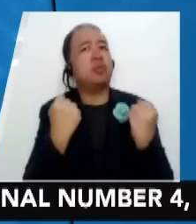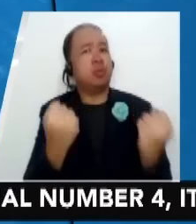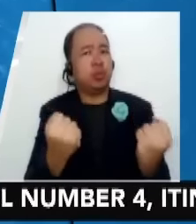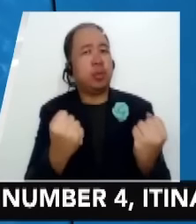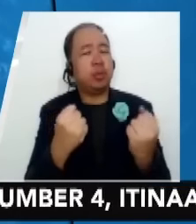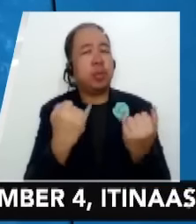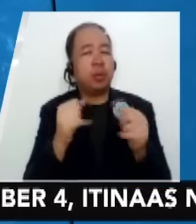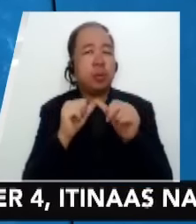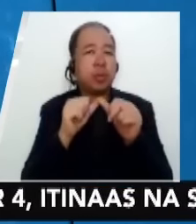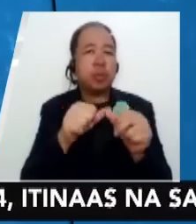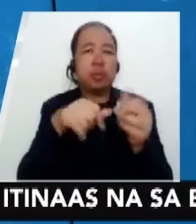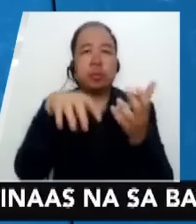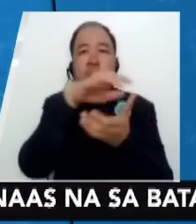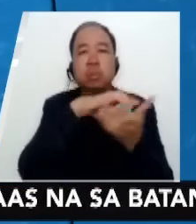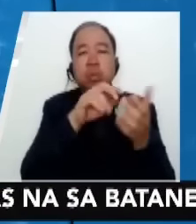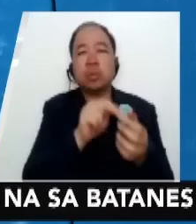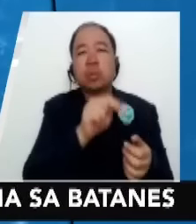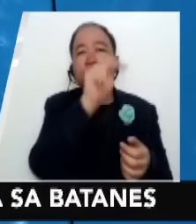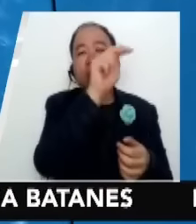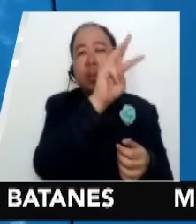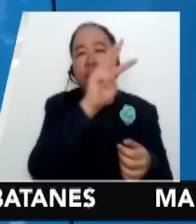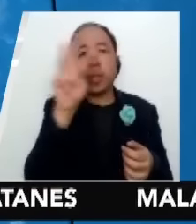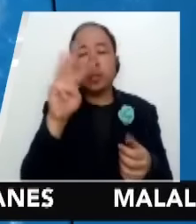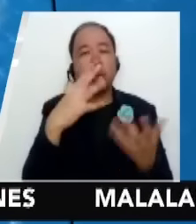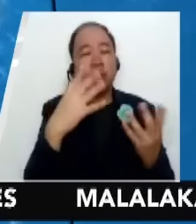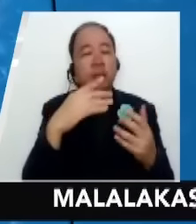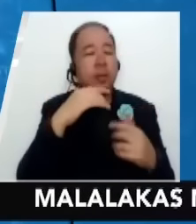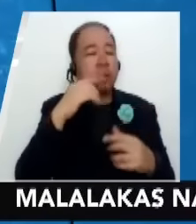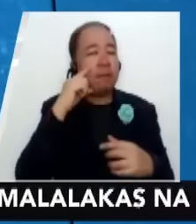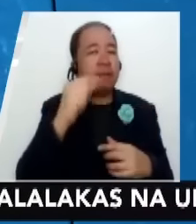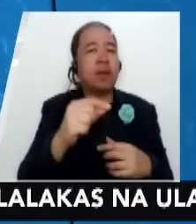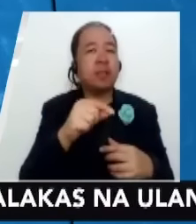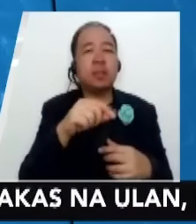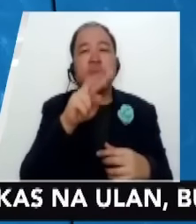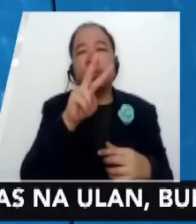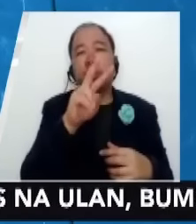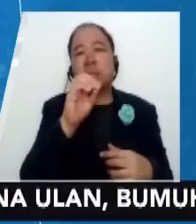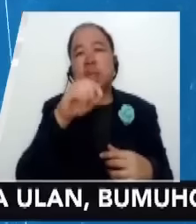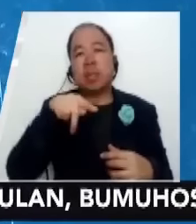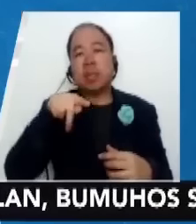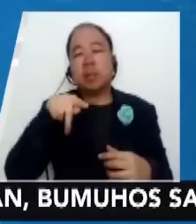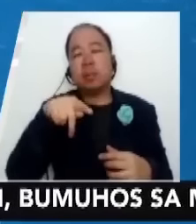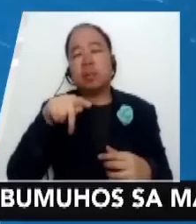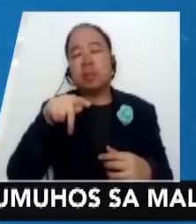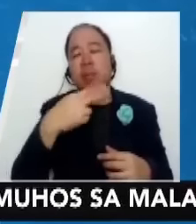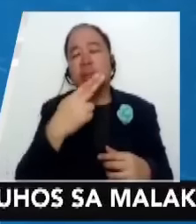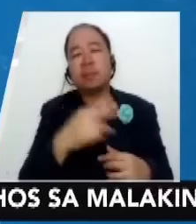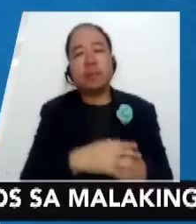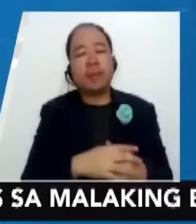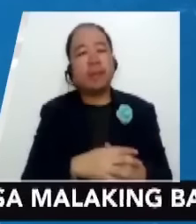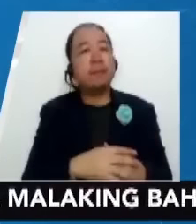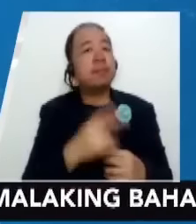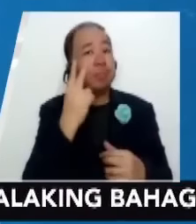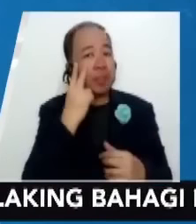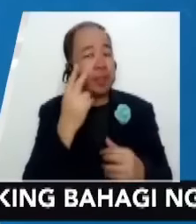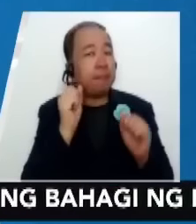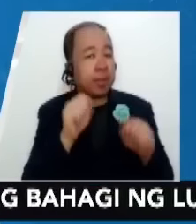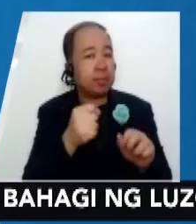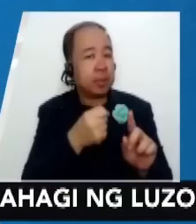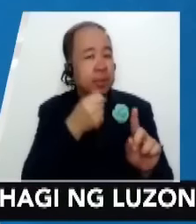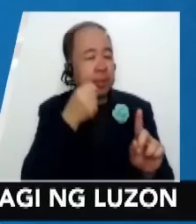ito pan-northwest sa bilis naman na 20 kilometers per hour. Nakikita pa rin ang PAGASA na magla-landfall ito pong Bagyong